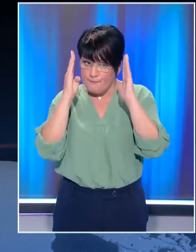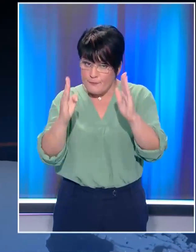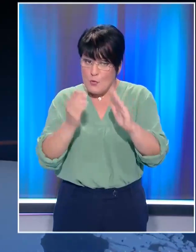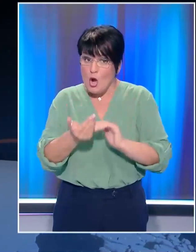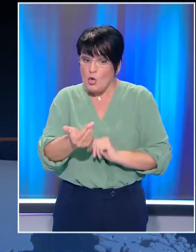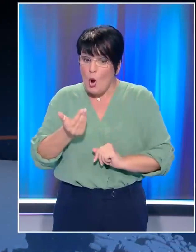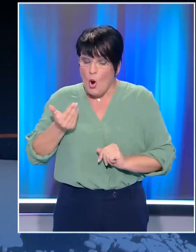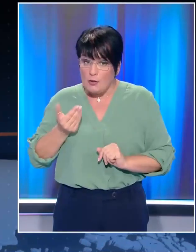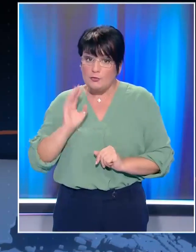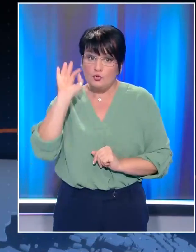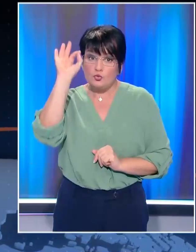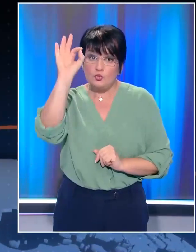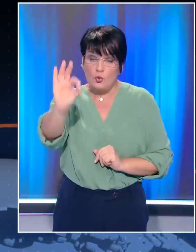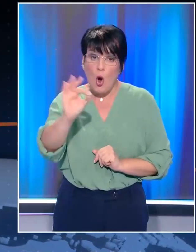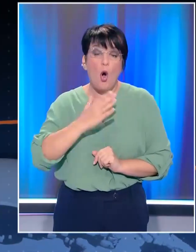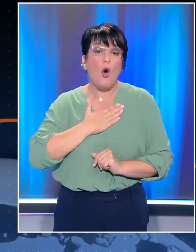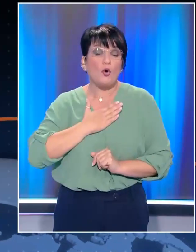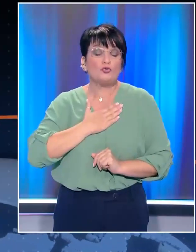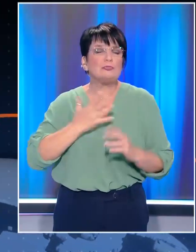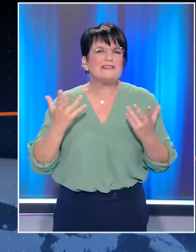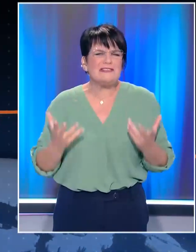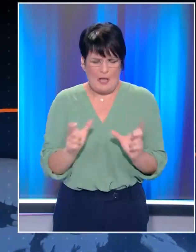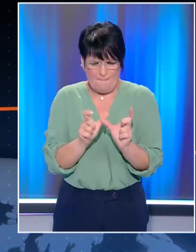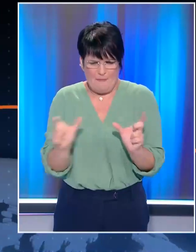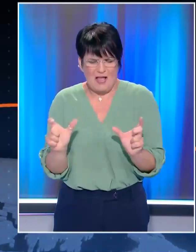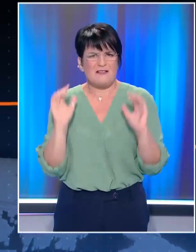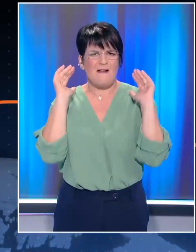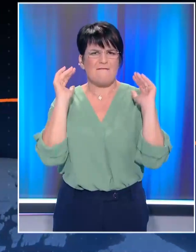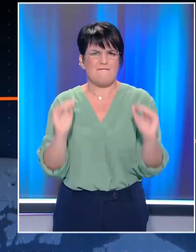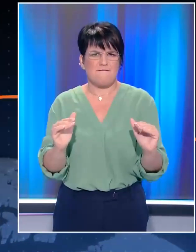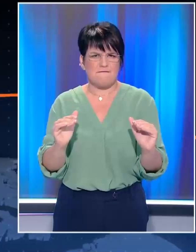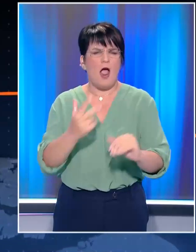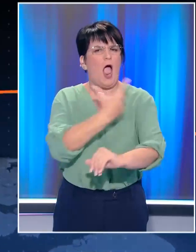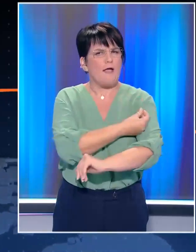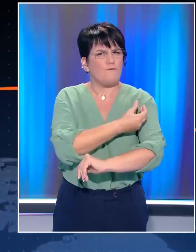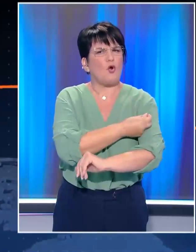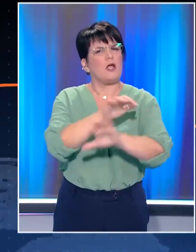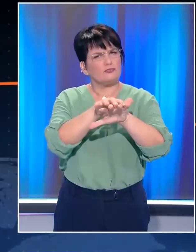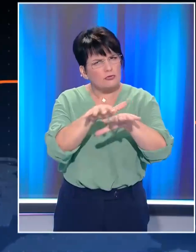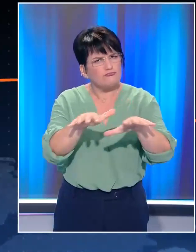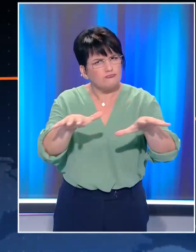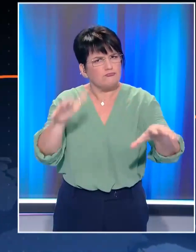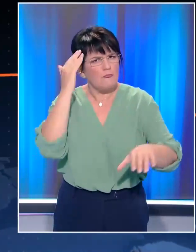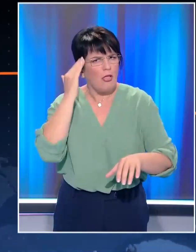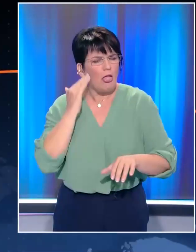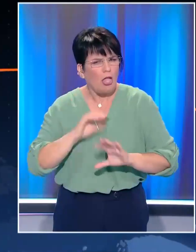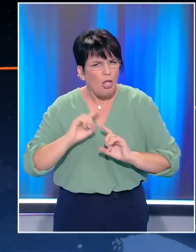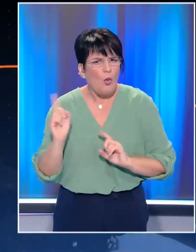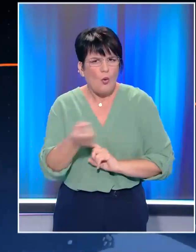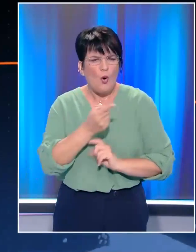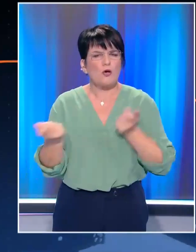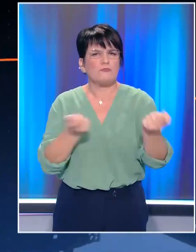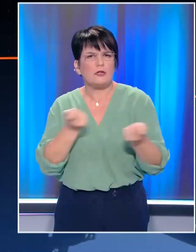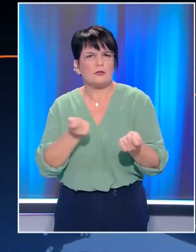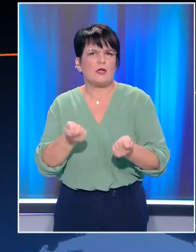νωρίς, γιατί ο στόχος μας είναι να τηρηθούν τα μέτρα, να επεκταθούν οι εμβολιασμοί και πραγματικά να διαχειριστούμε την πανδημία με